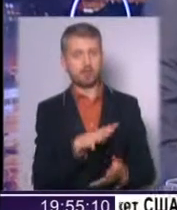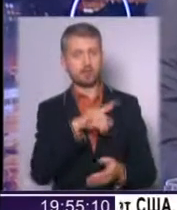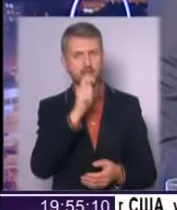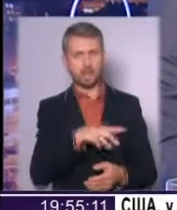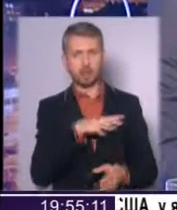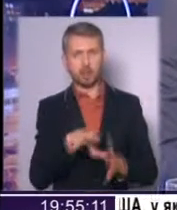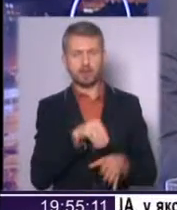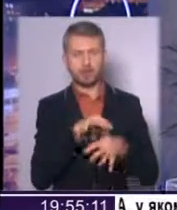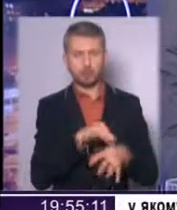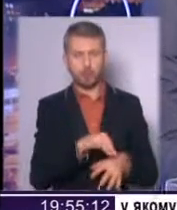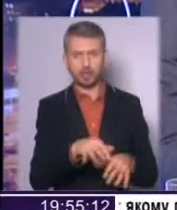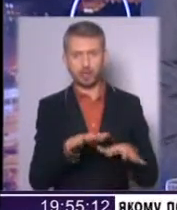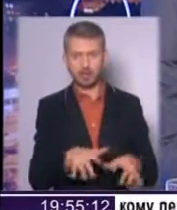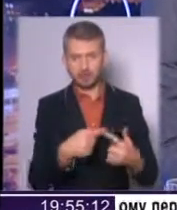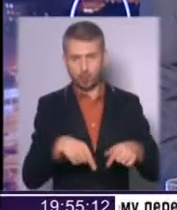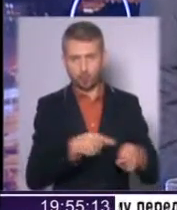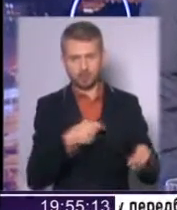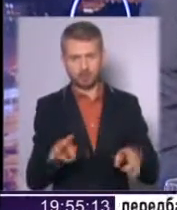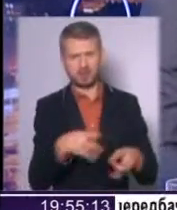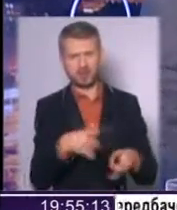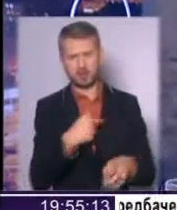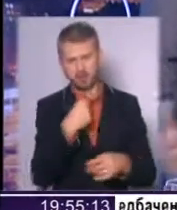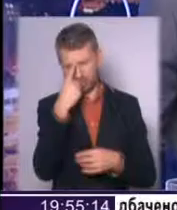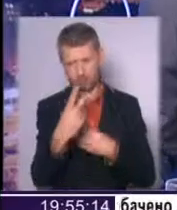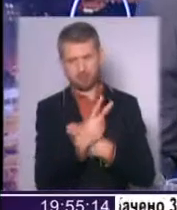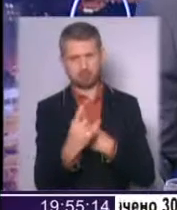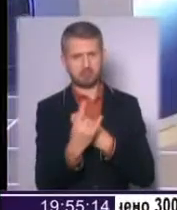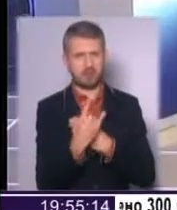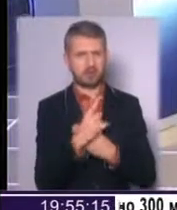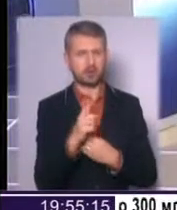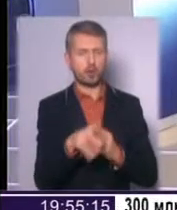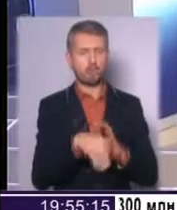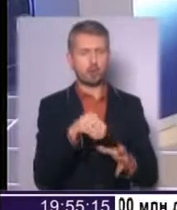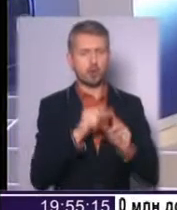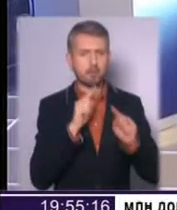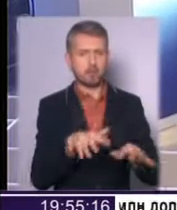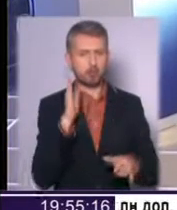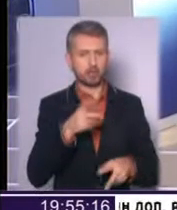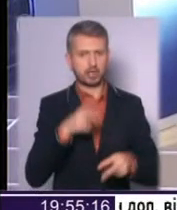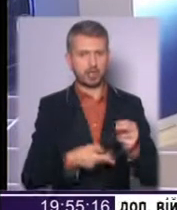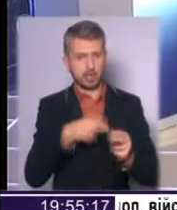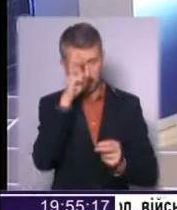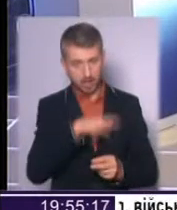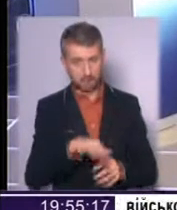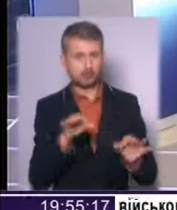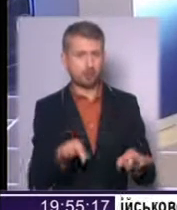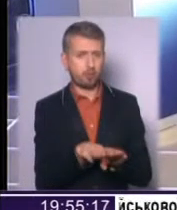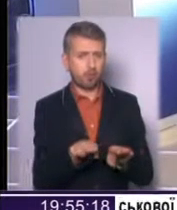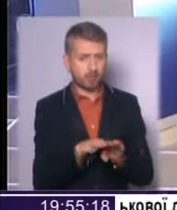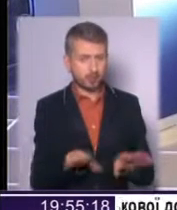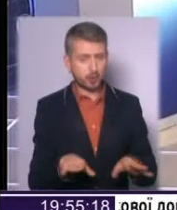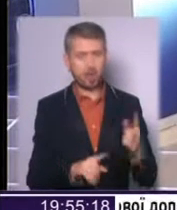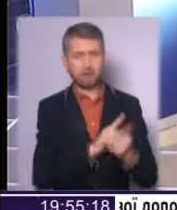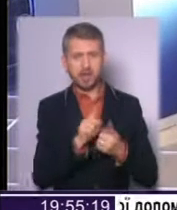відправлять відставку, то ми вийдемо з коаліції, будуть перевибори, і все, от будуть перевибори, це країні кінець. Перепрошую, бо країна воює. Так